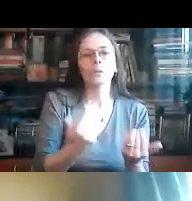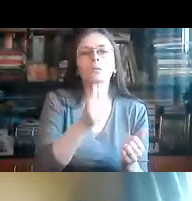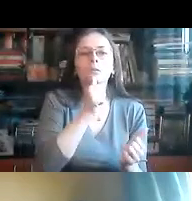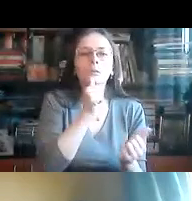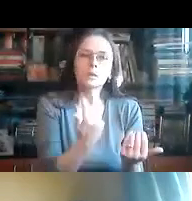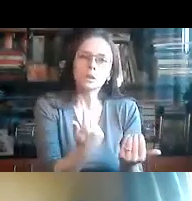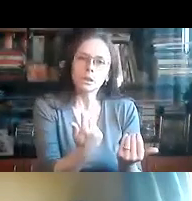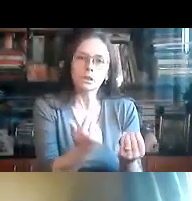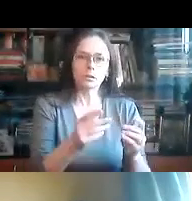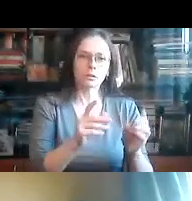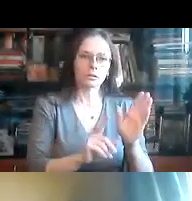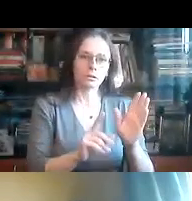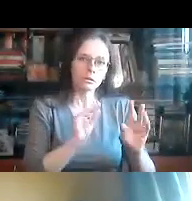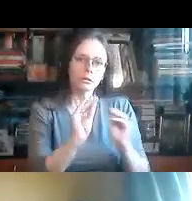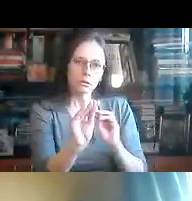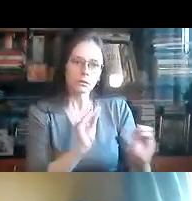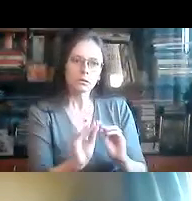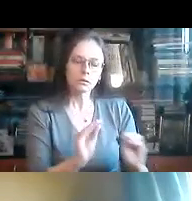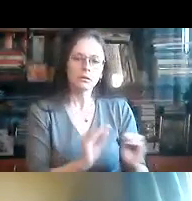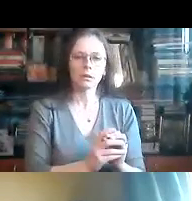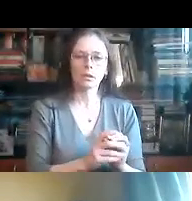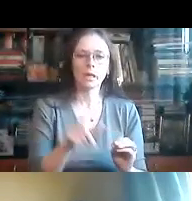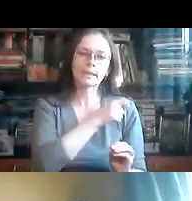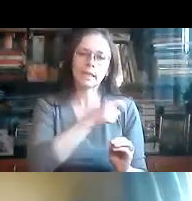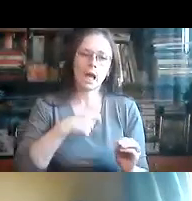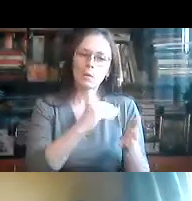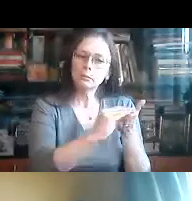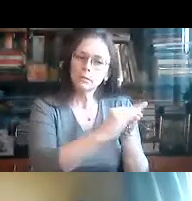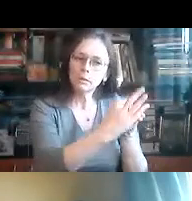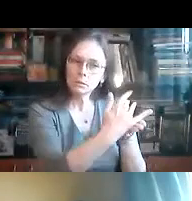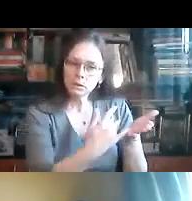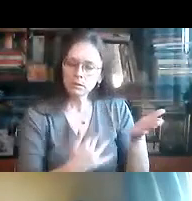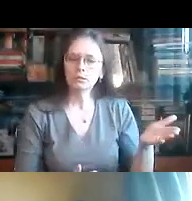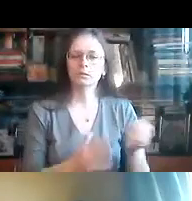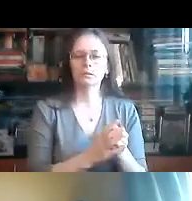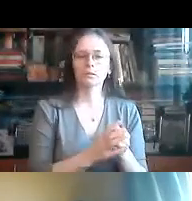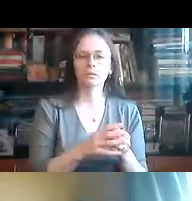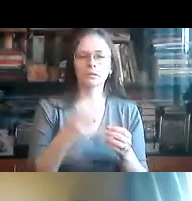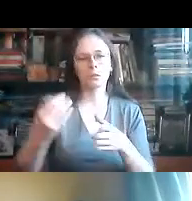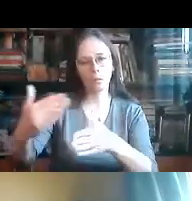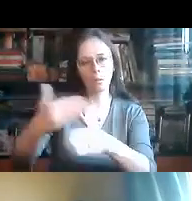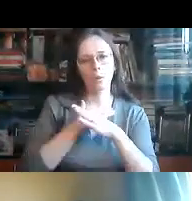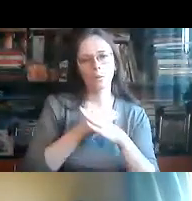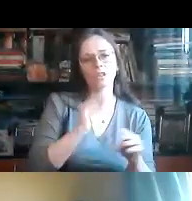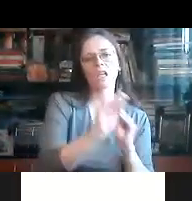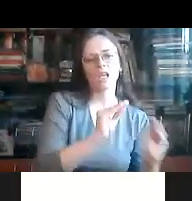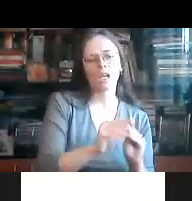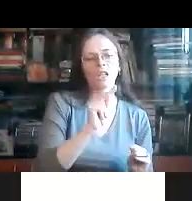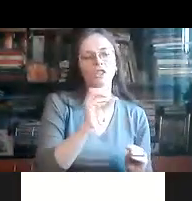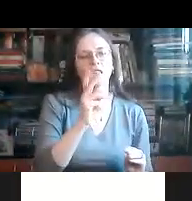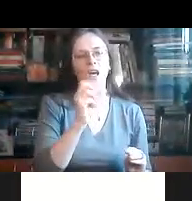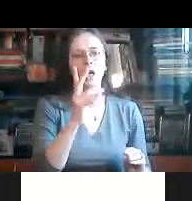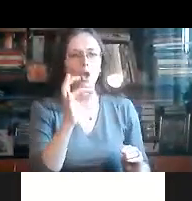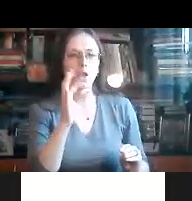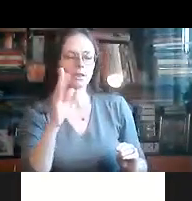я сама писала текст с помощью драматурга Лёхи Чеканоса. Вот, такой очень женский,